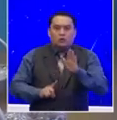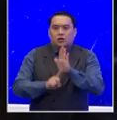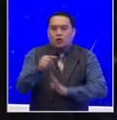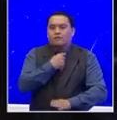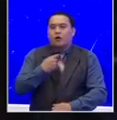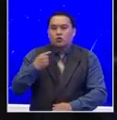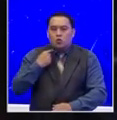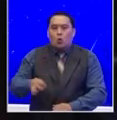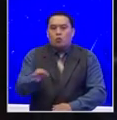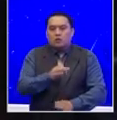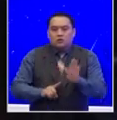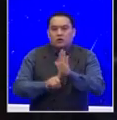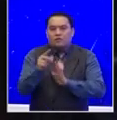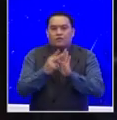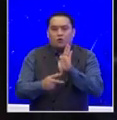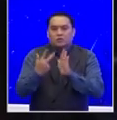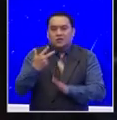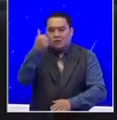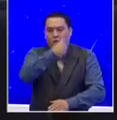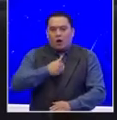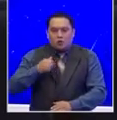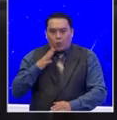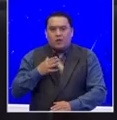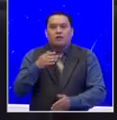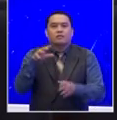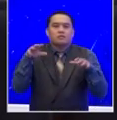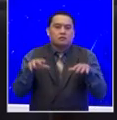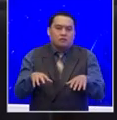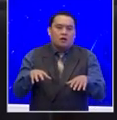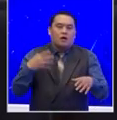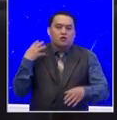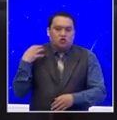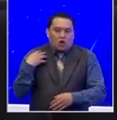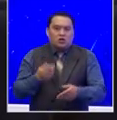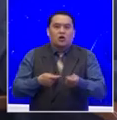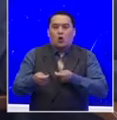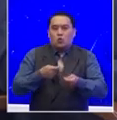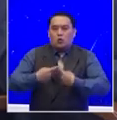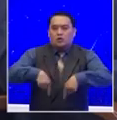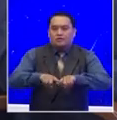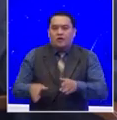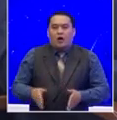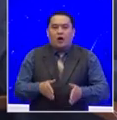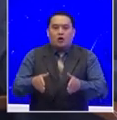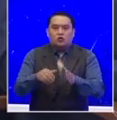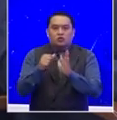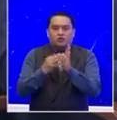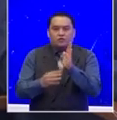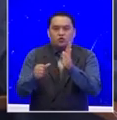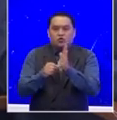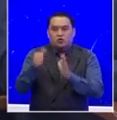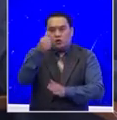путь в Талдыкурганской области начал в 1983 году начальником отдела автодорог. В 1996 году